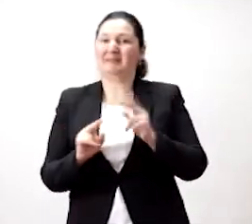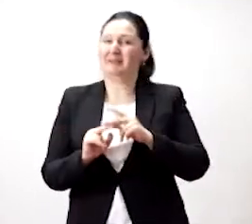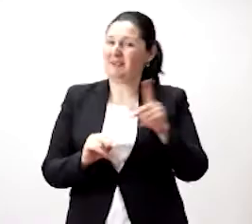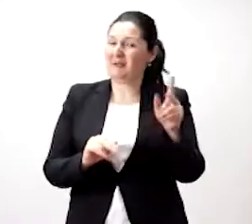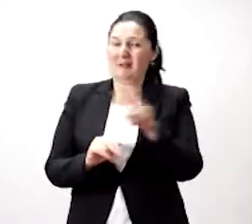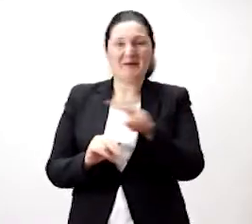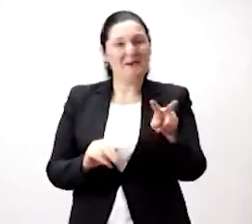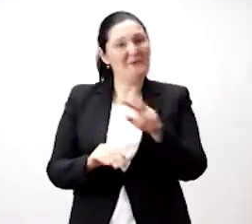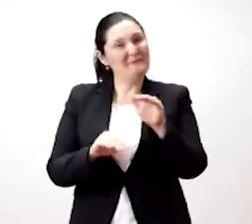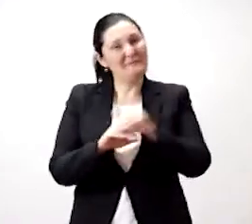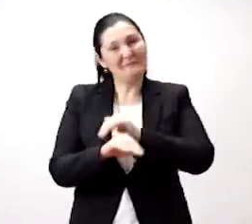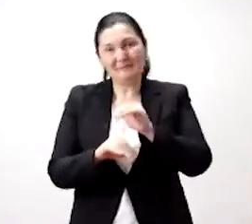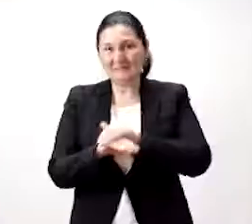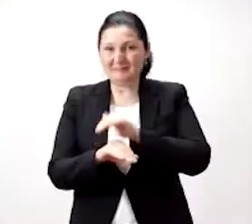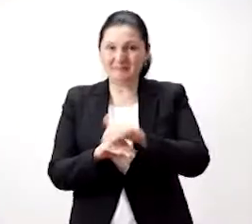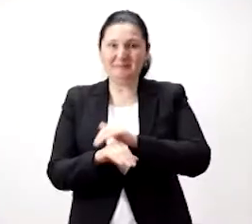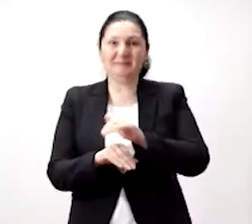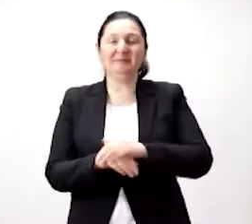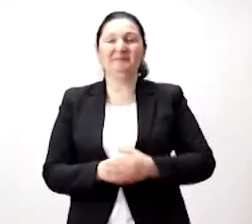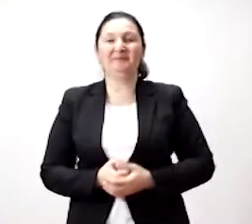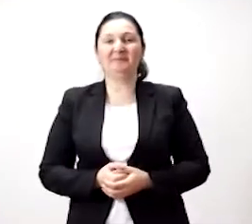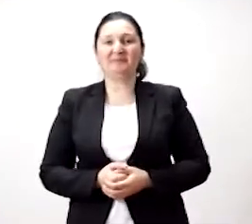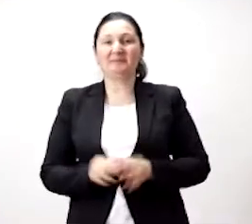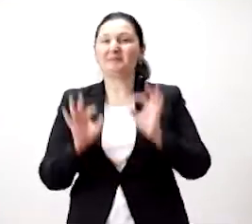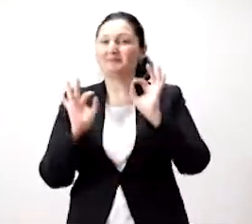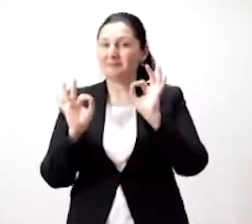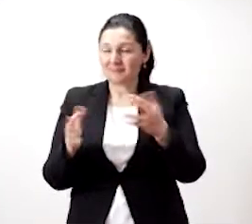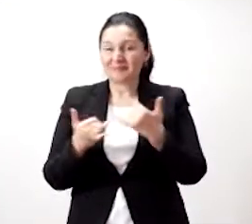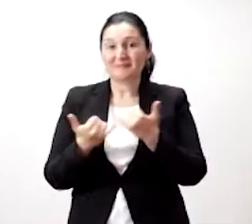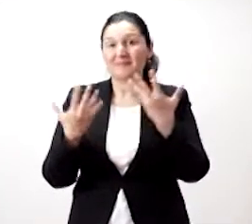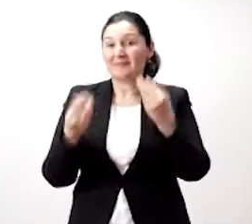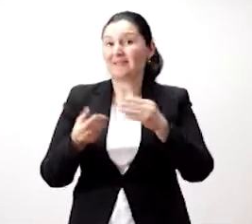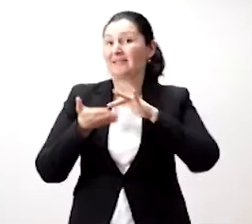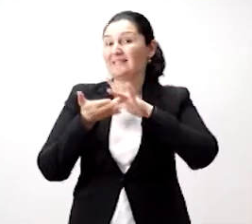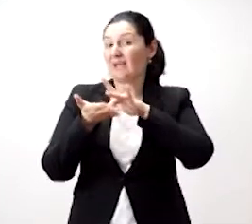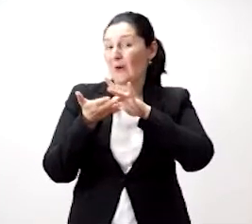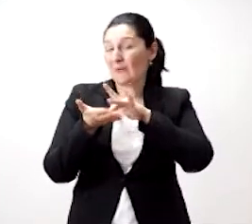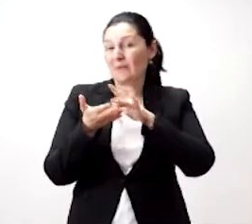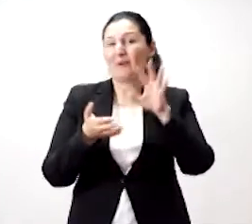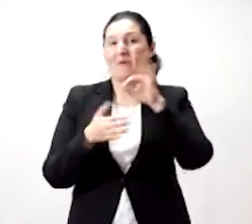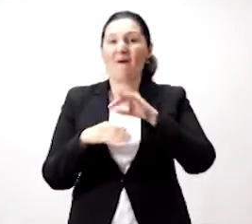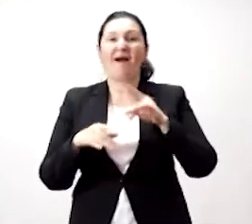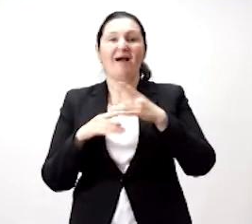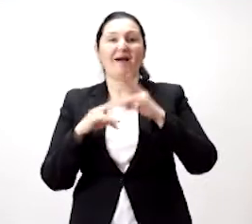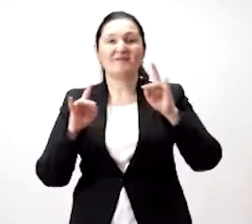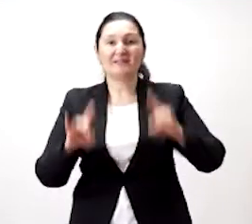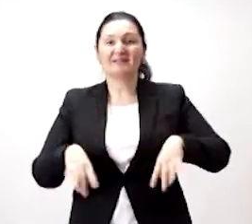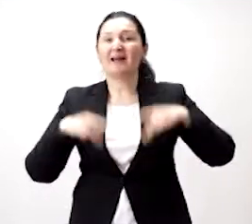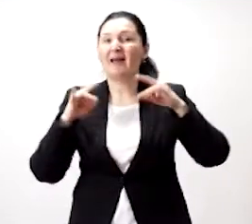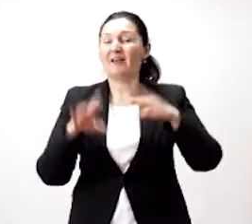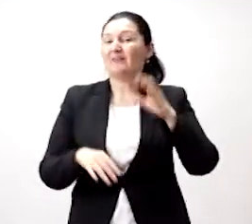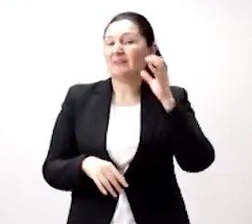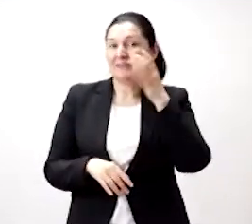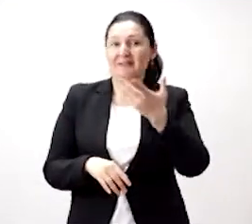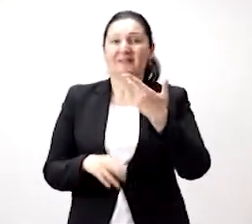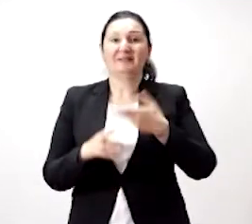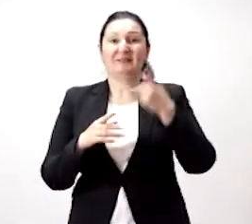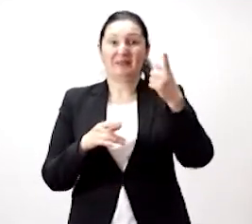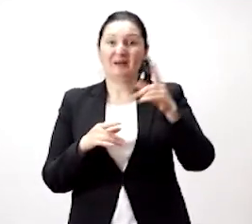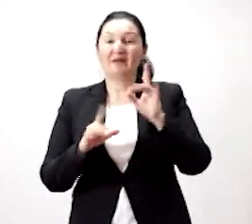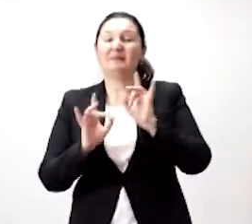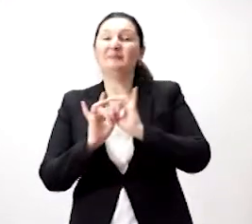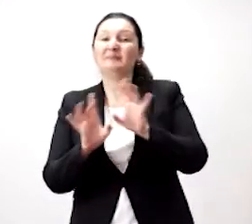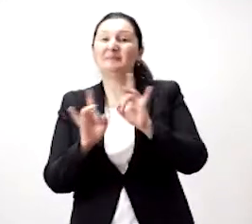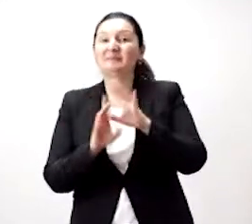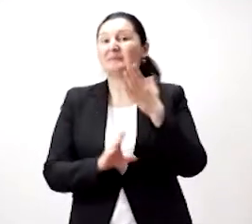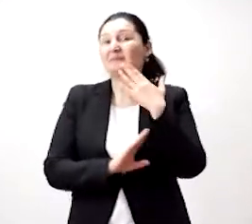дуи шумоё. Дар ҳақиқат, китоби «Саёҳат ба Австралия» аз номи кенгуручае нақл